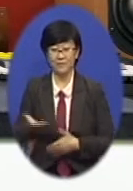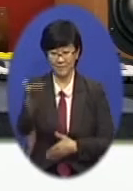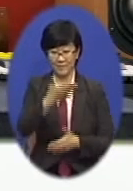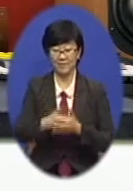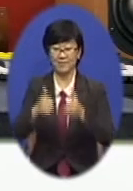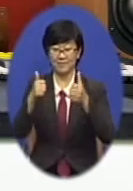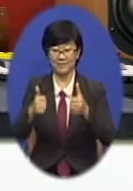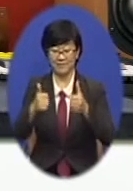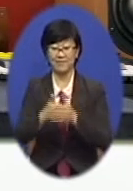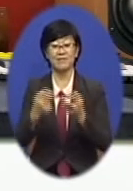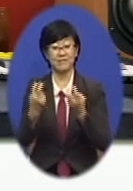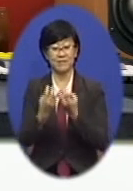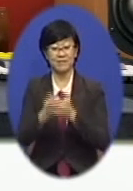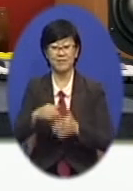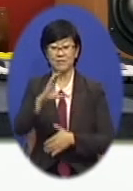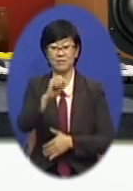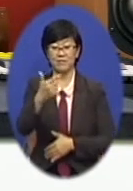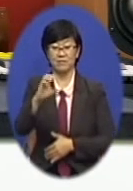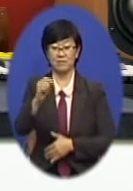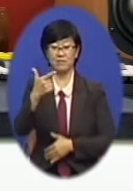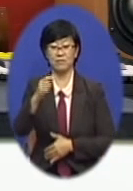시청자 심사합니다. ARS